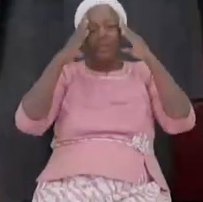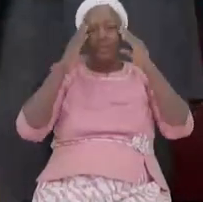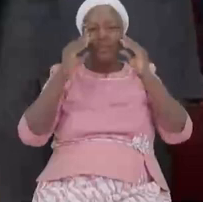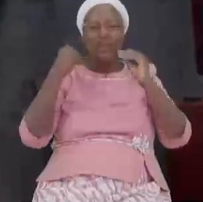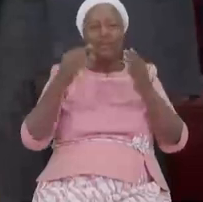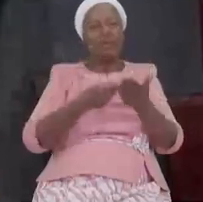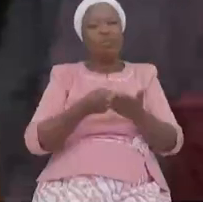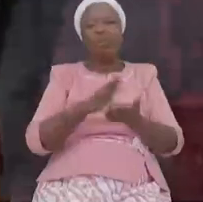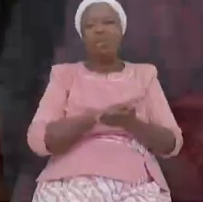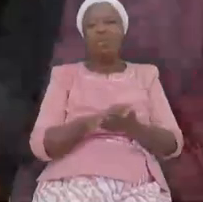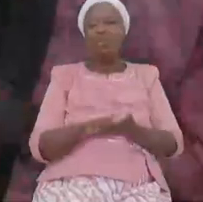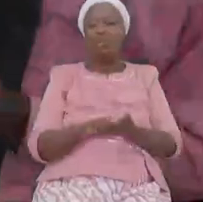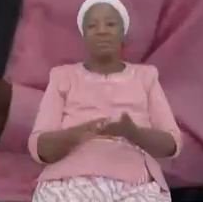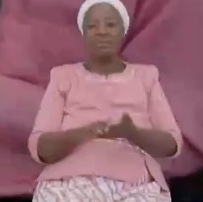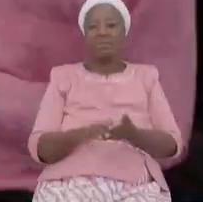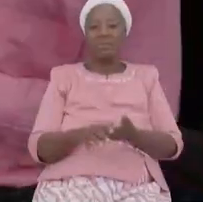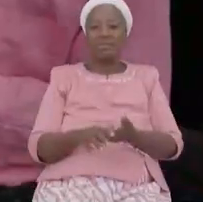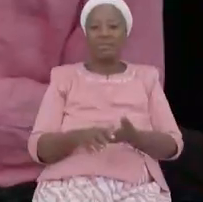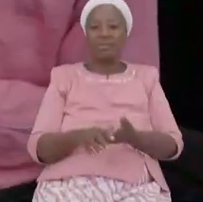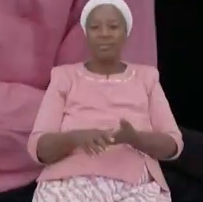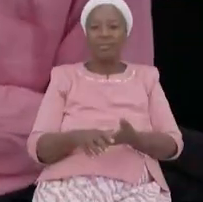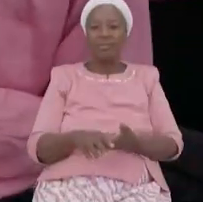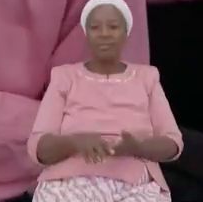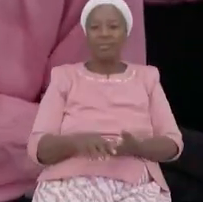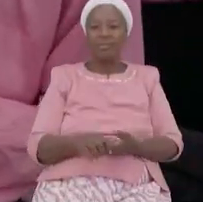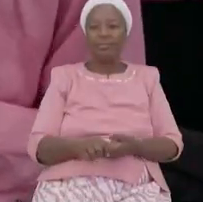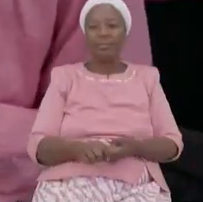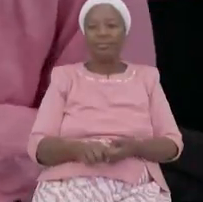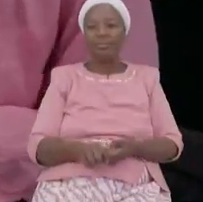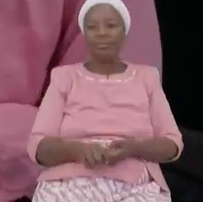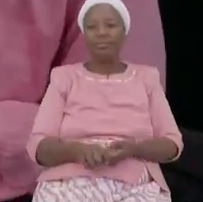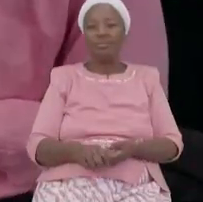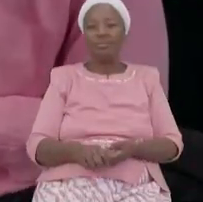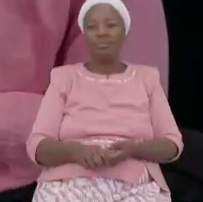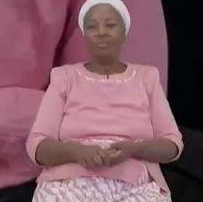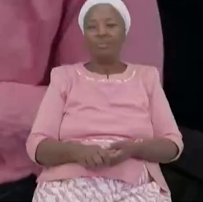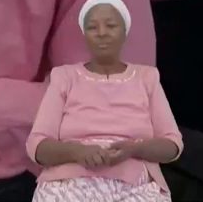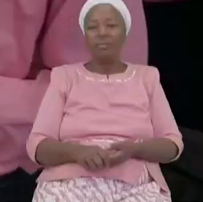la sainteté, la pureté, saint de cœur,